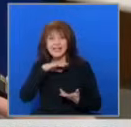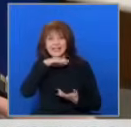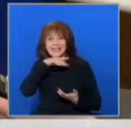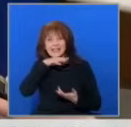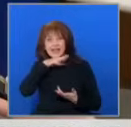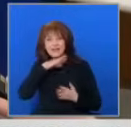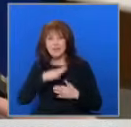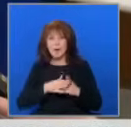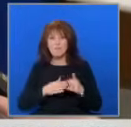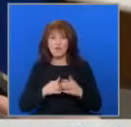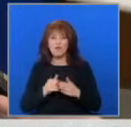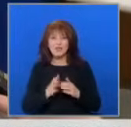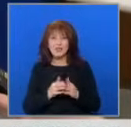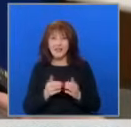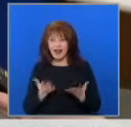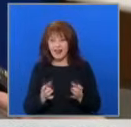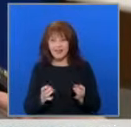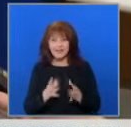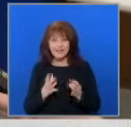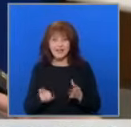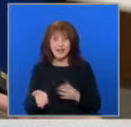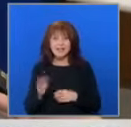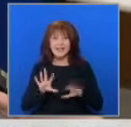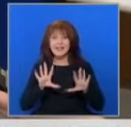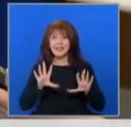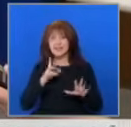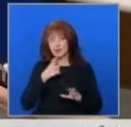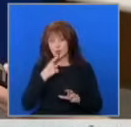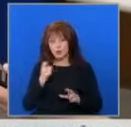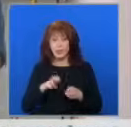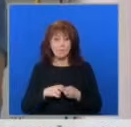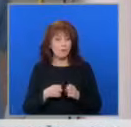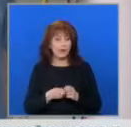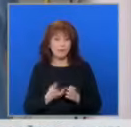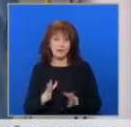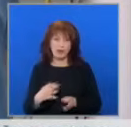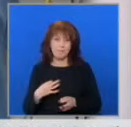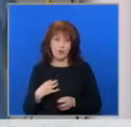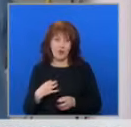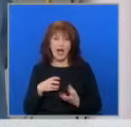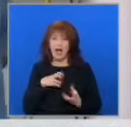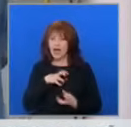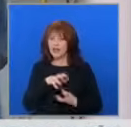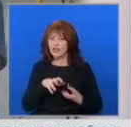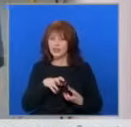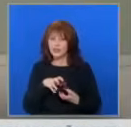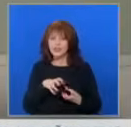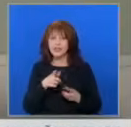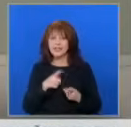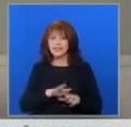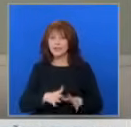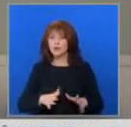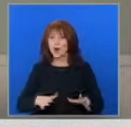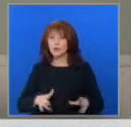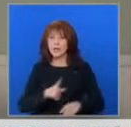на професионалистите в сектора, след 10 години проблема ще е много по-остър. Критична и към този момент е